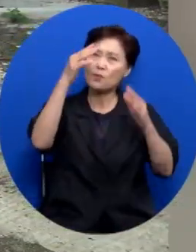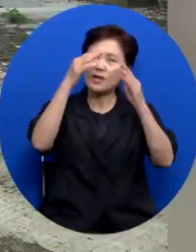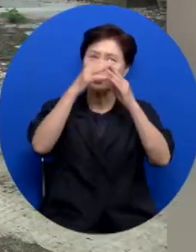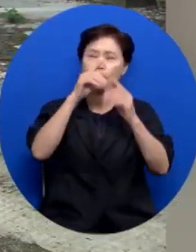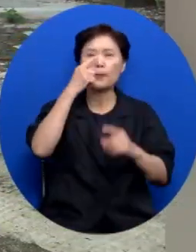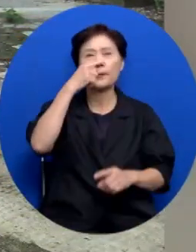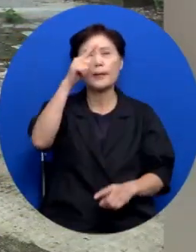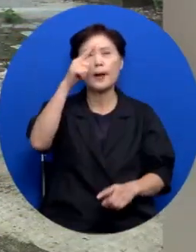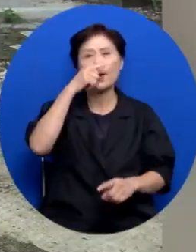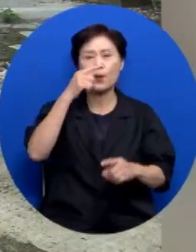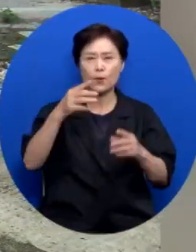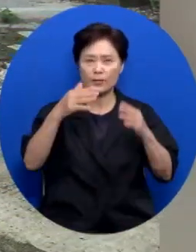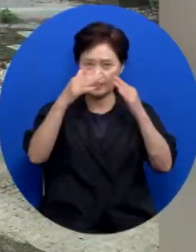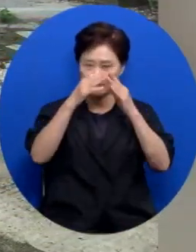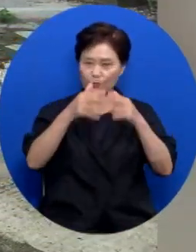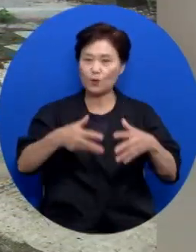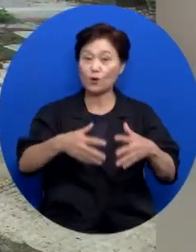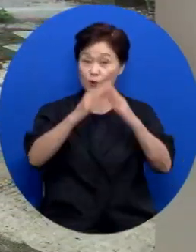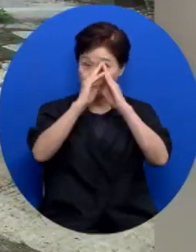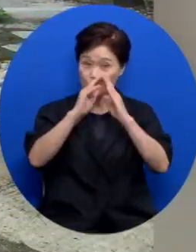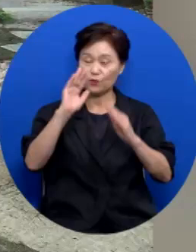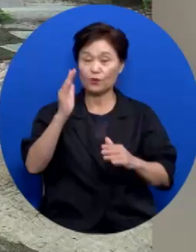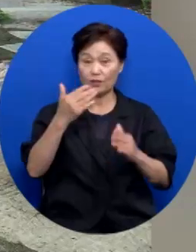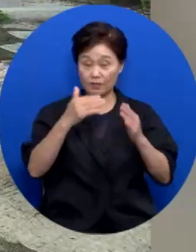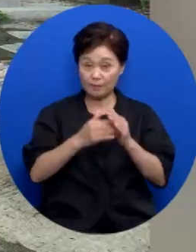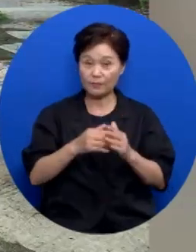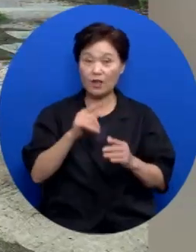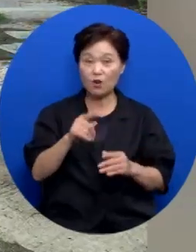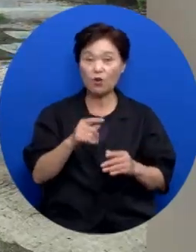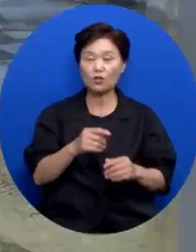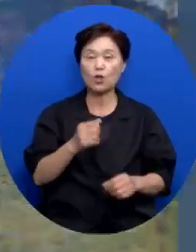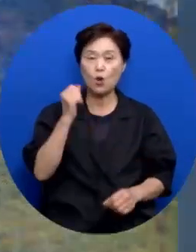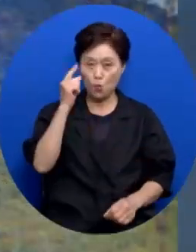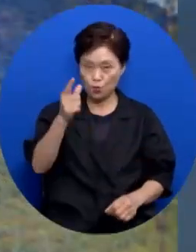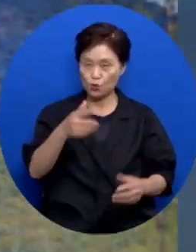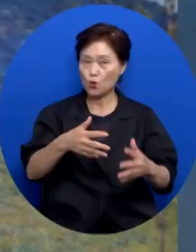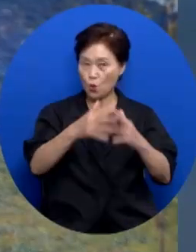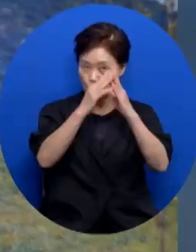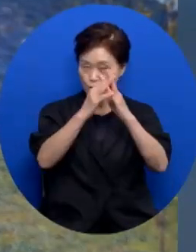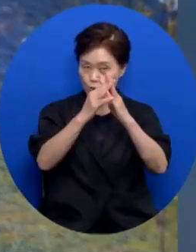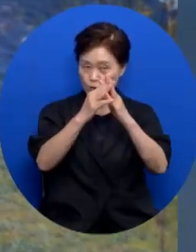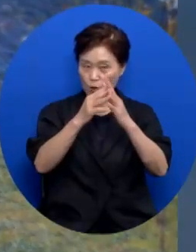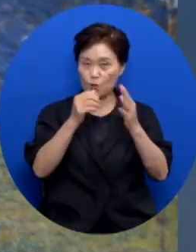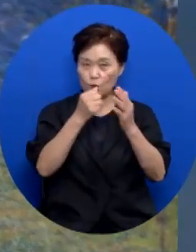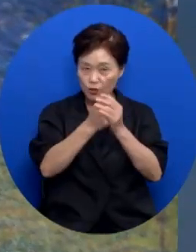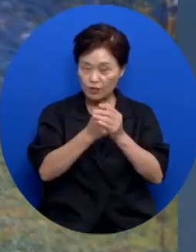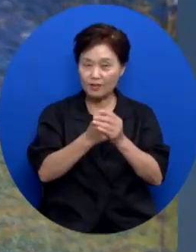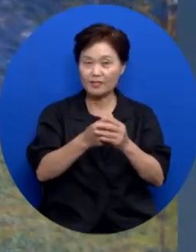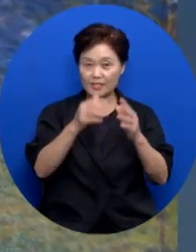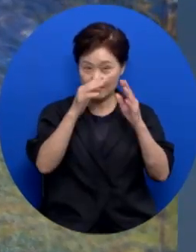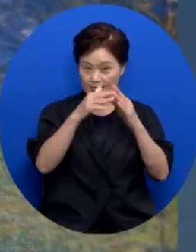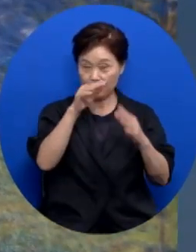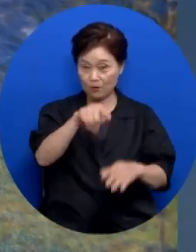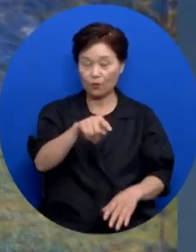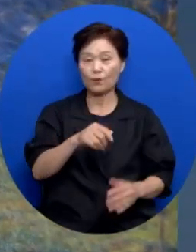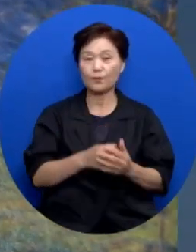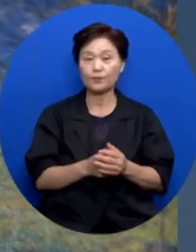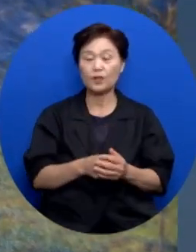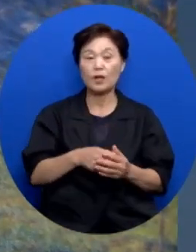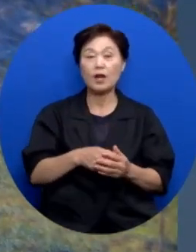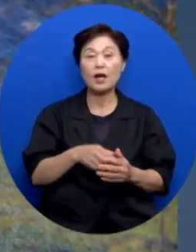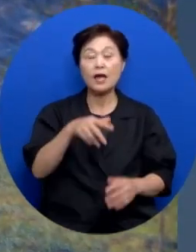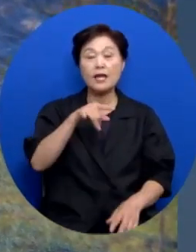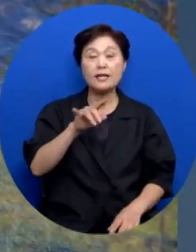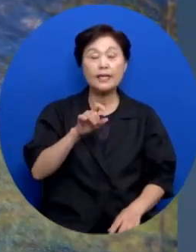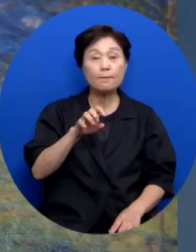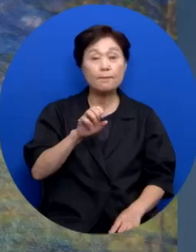2019년 우수 건축 자산으로지 했 미국 남리 파송을 받은 조핀 캠벨